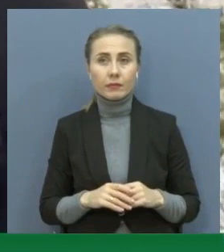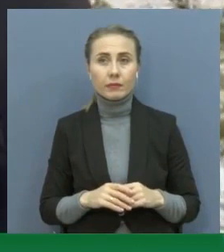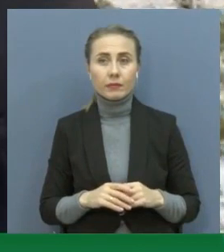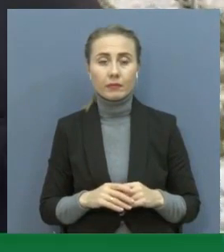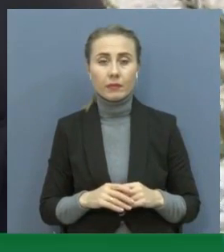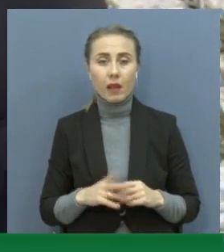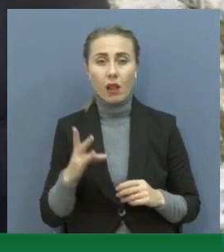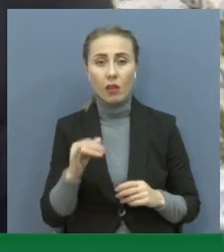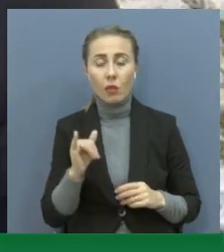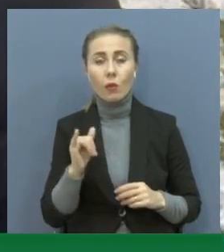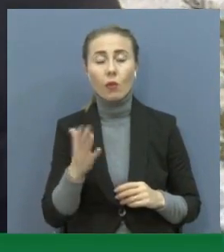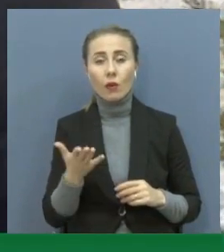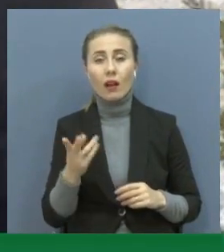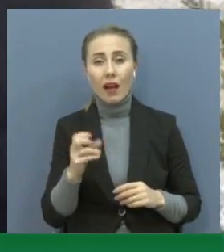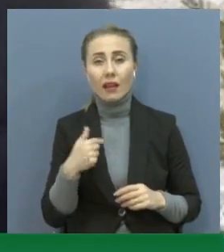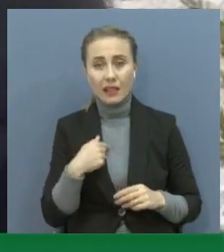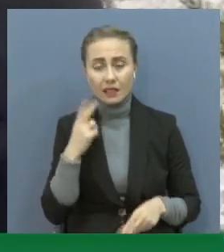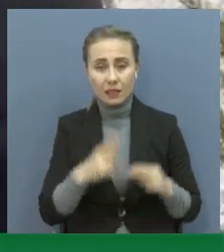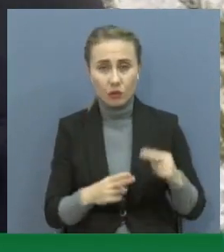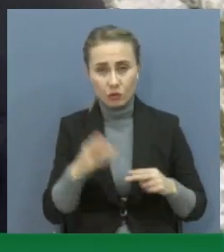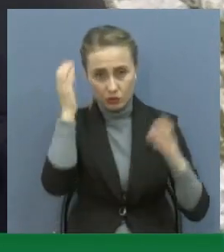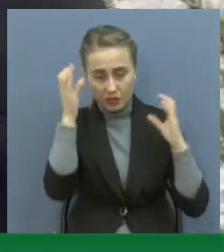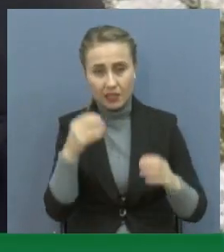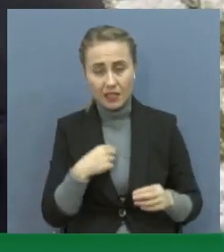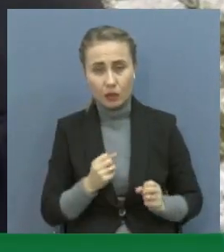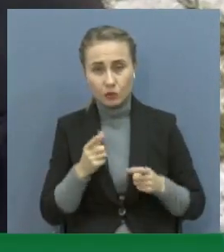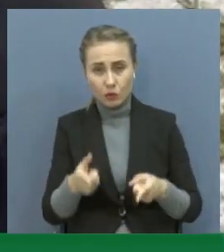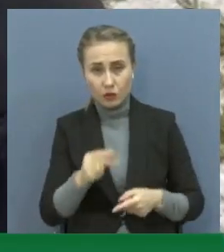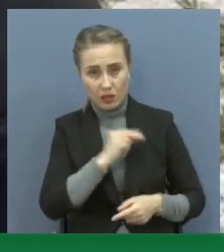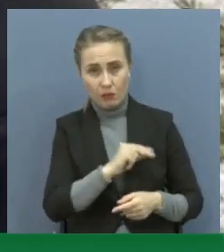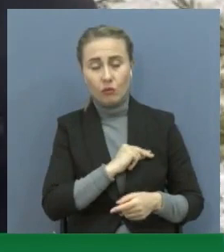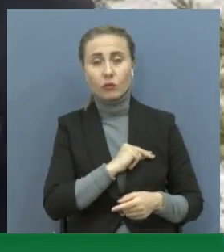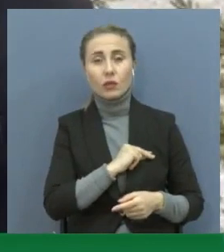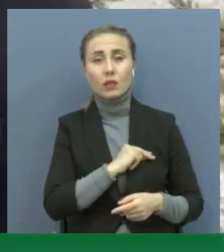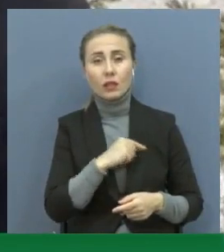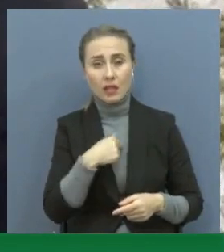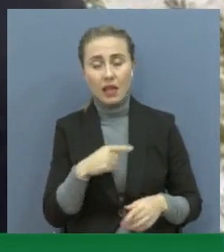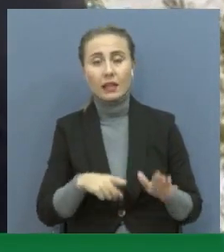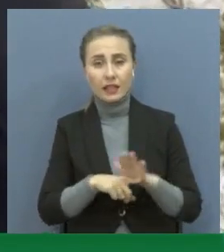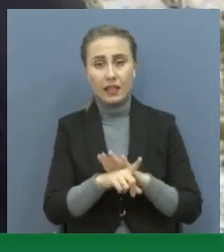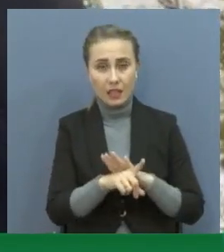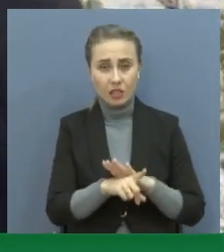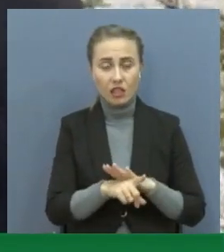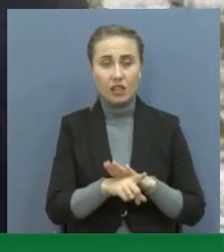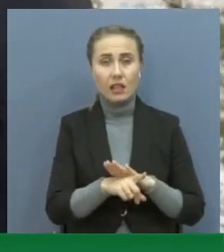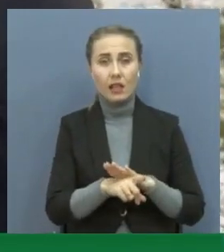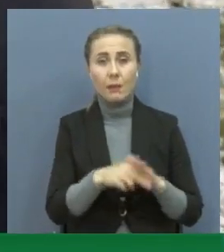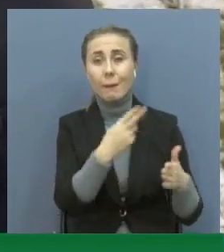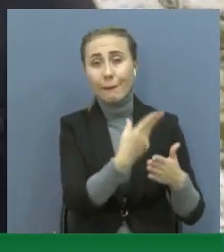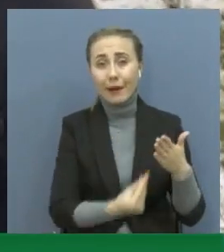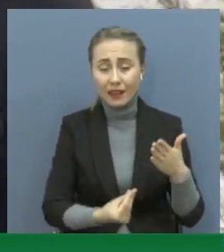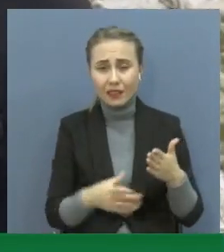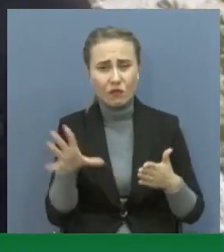Но как я закончил универ, как устроился на работу, я уже начал проигрывать всю свою